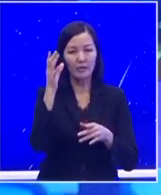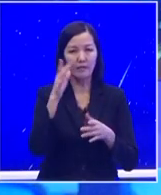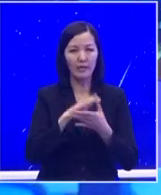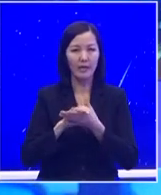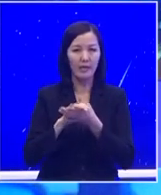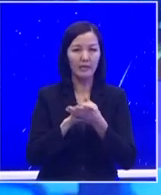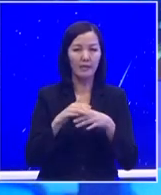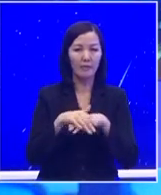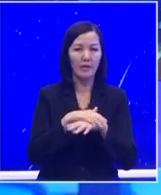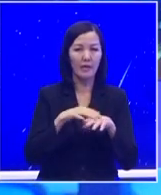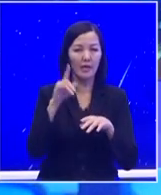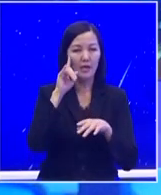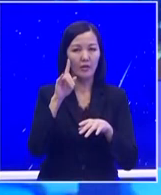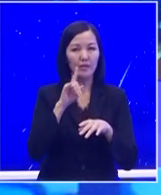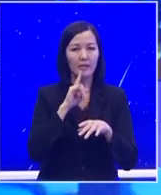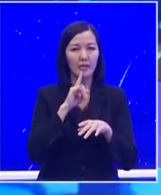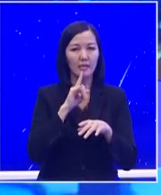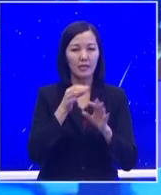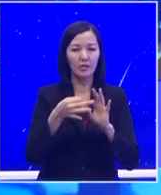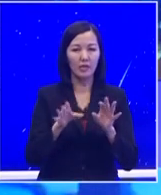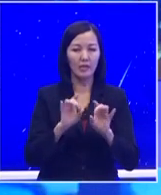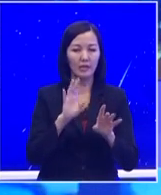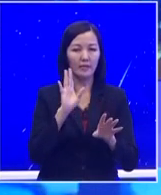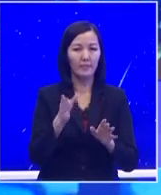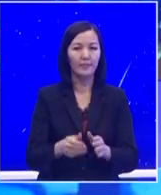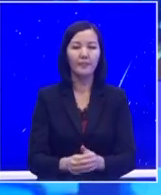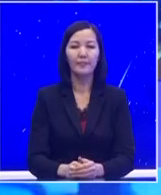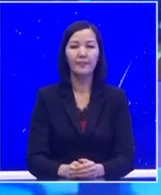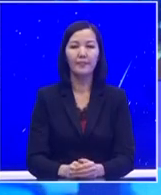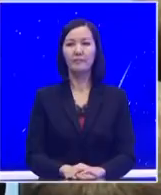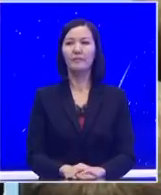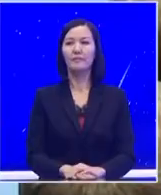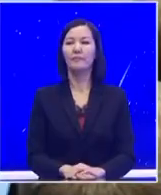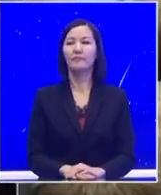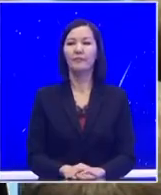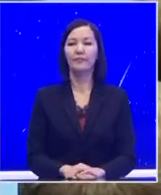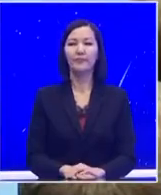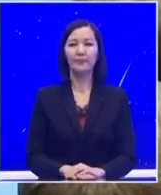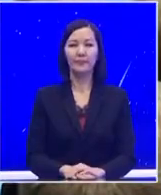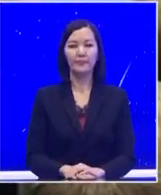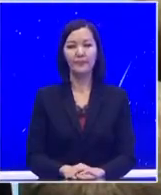образования Ассамблеи народа Казахстана. Гульназ Мустафа продолжит тему.